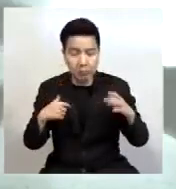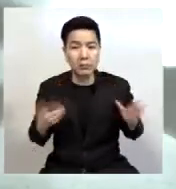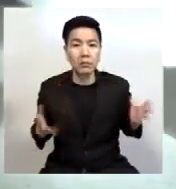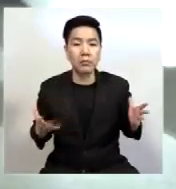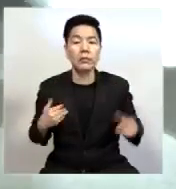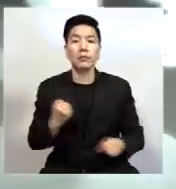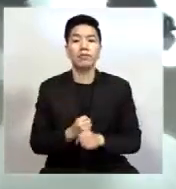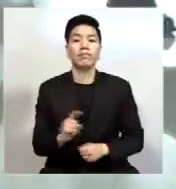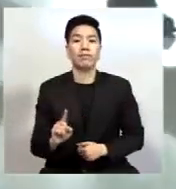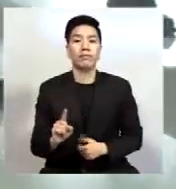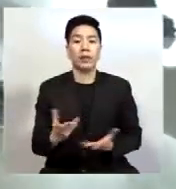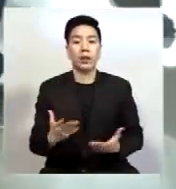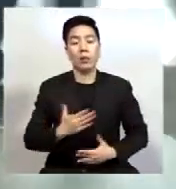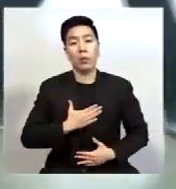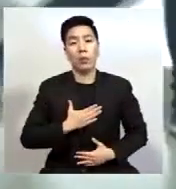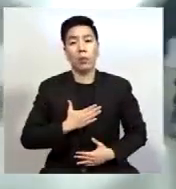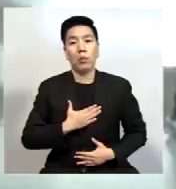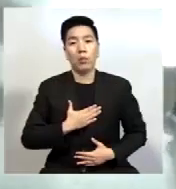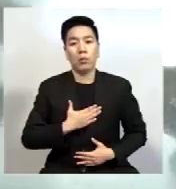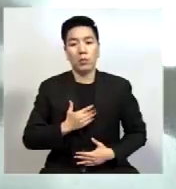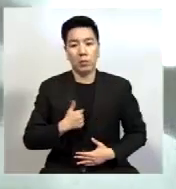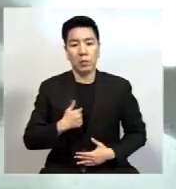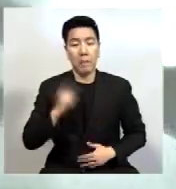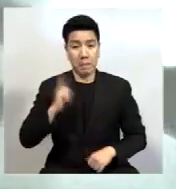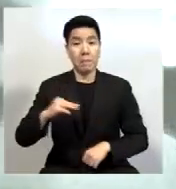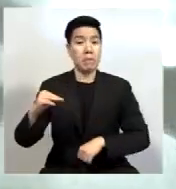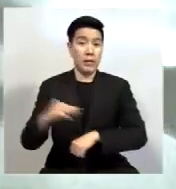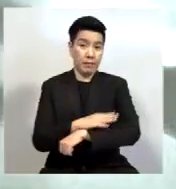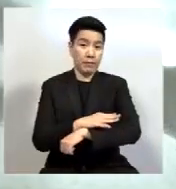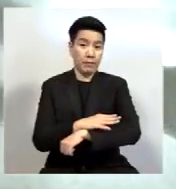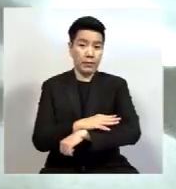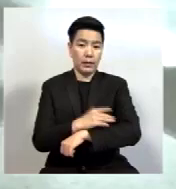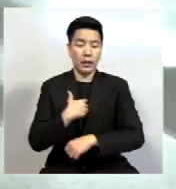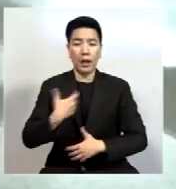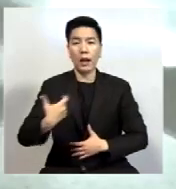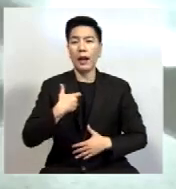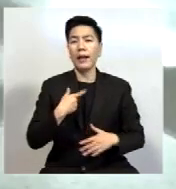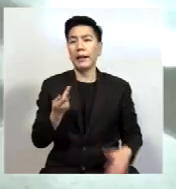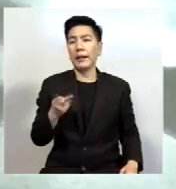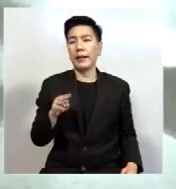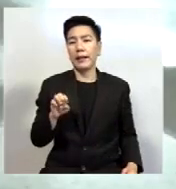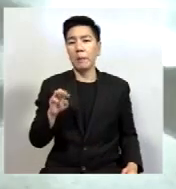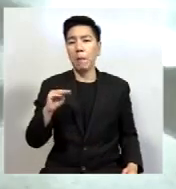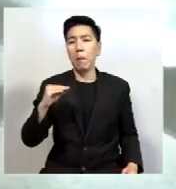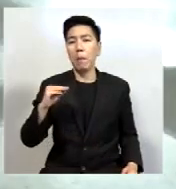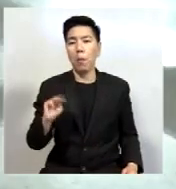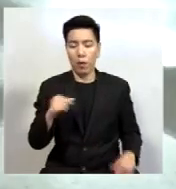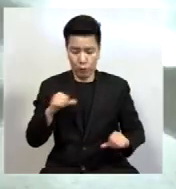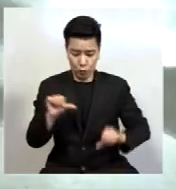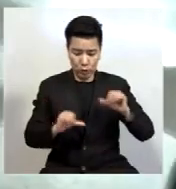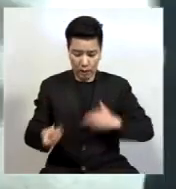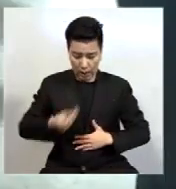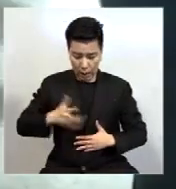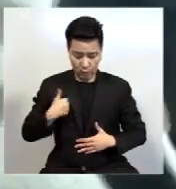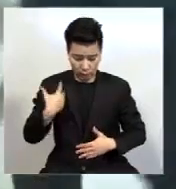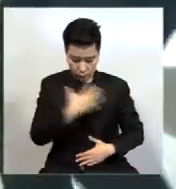หยิบผมก็คือป่วยเป็นมะเร็งเหมือนกันนะแต่ว่าให้เคมีแล้วนั่นแหละแต่คือว่าเราดูแลสุขภาพตัวเองไ